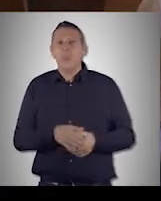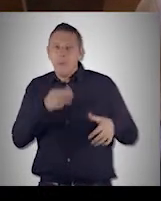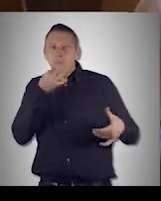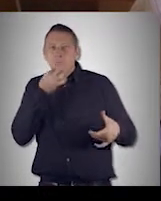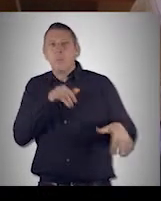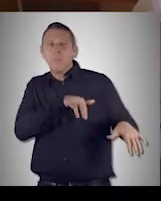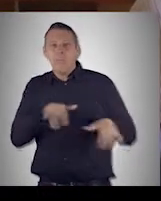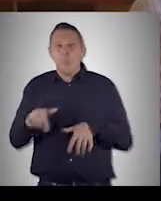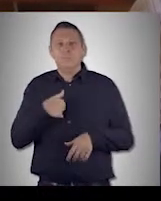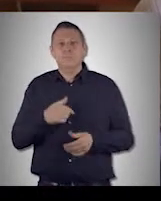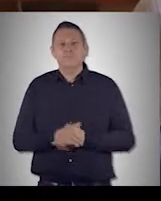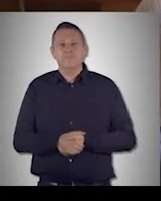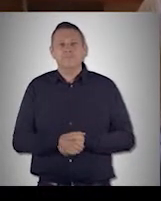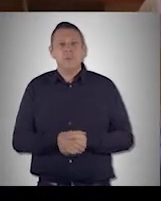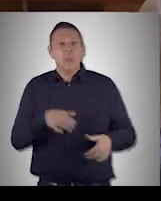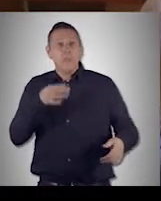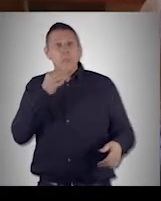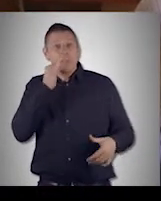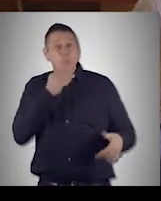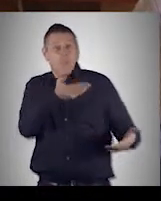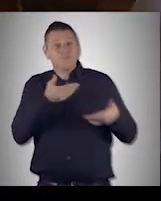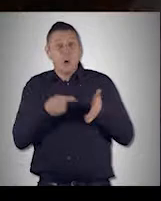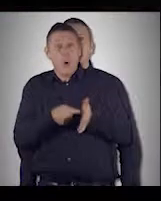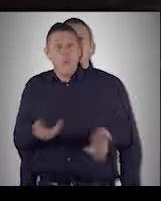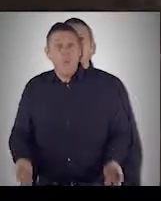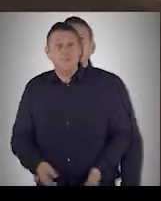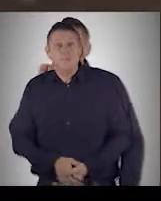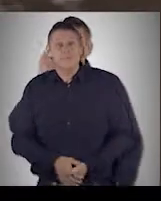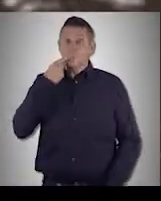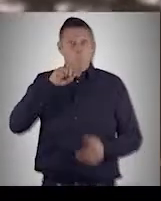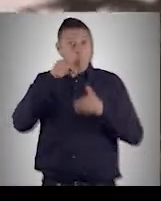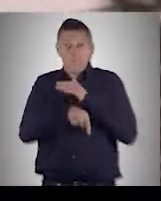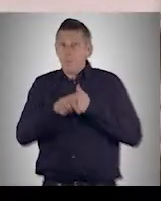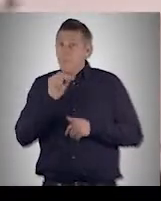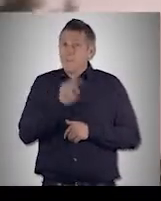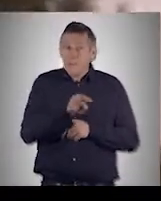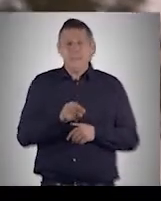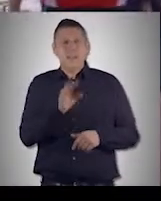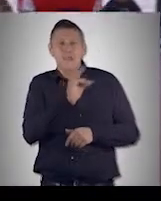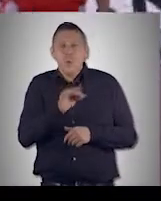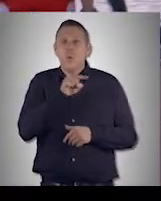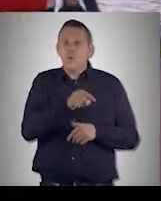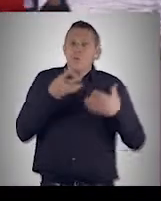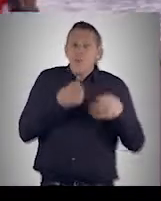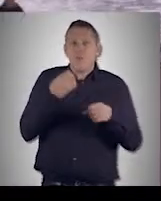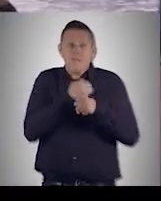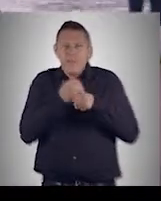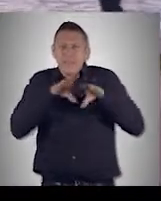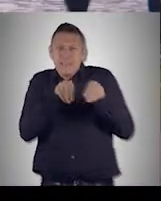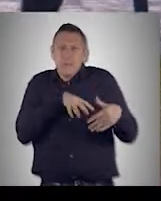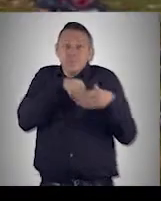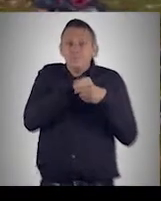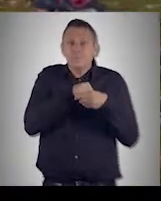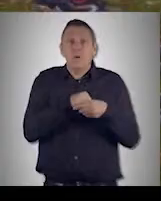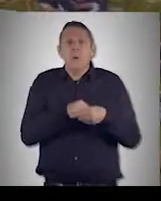et piano. Et quand est-ce que tu nous ramènes ton basson ? Malgré sa surdité dite profonde, Théo a choisi de travailler en équipe.